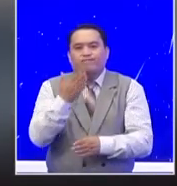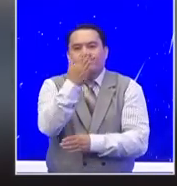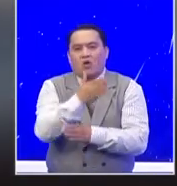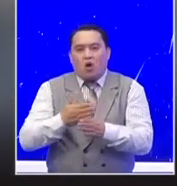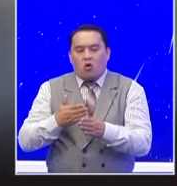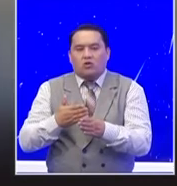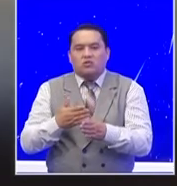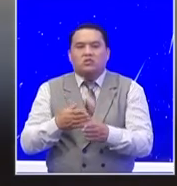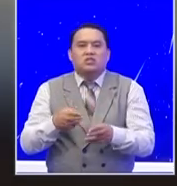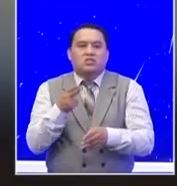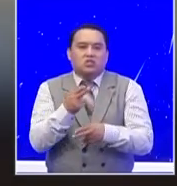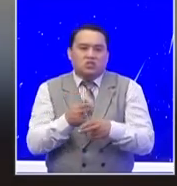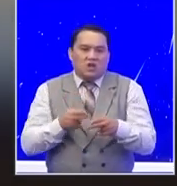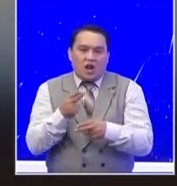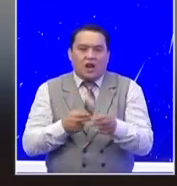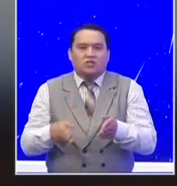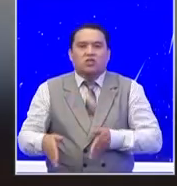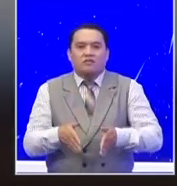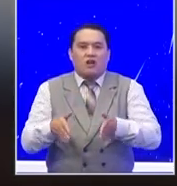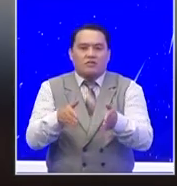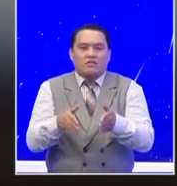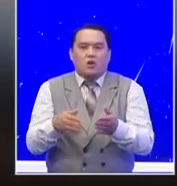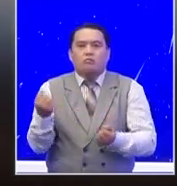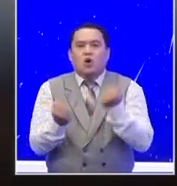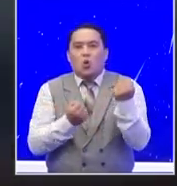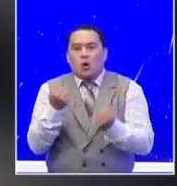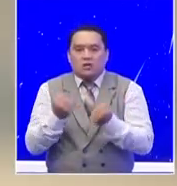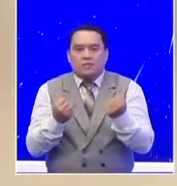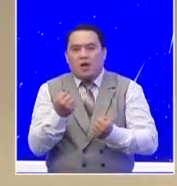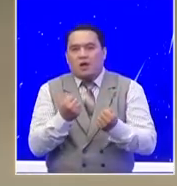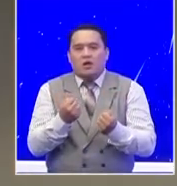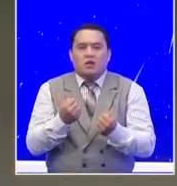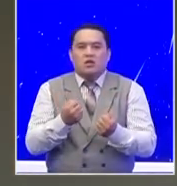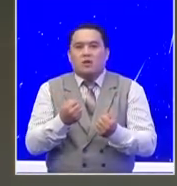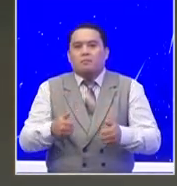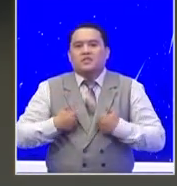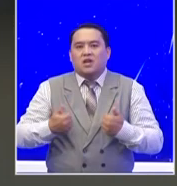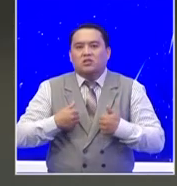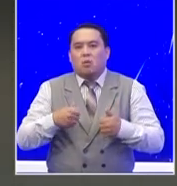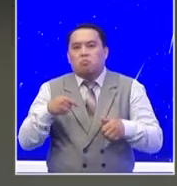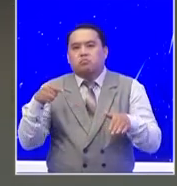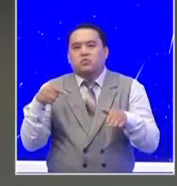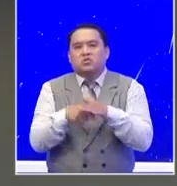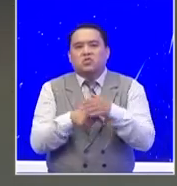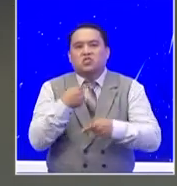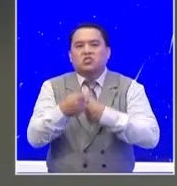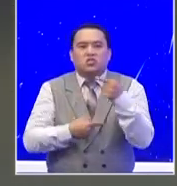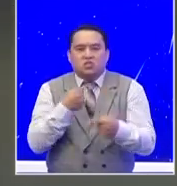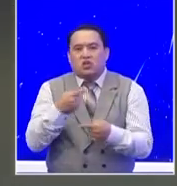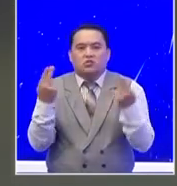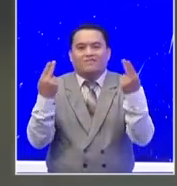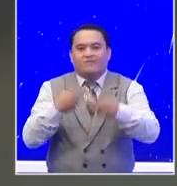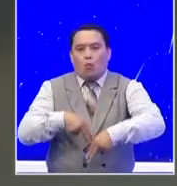по Желаевской трассе. Водитель автомашины Mitsubishi с армянскими номерами пытался проехать через железнодорожные